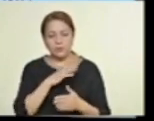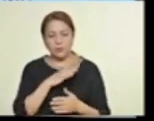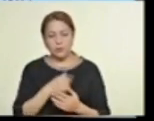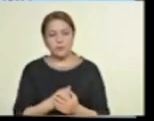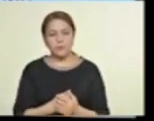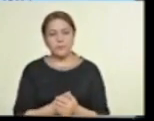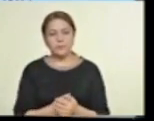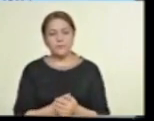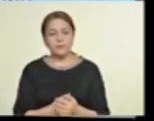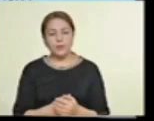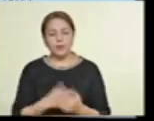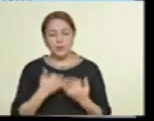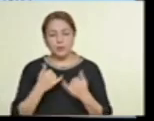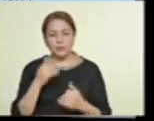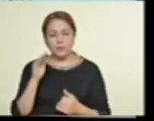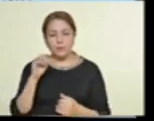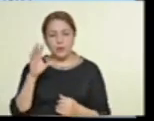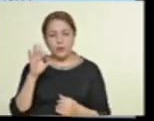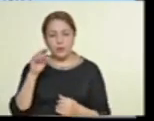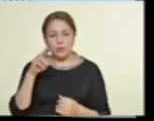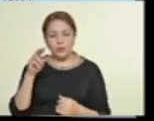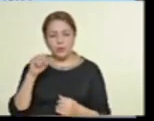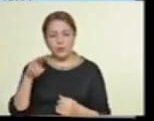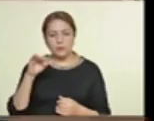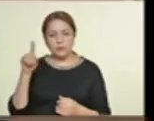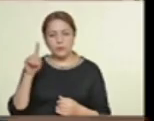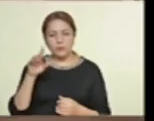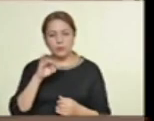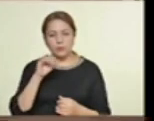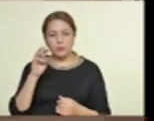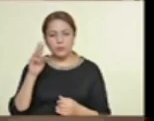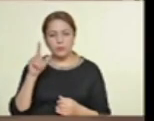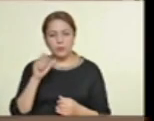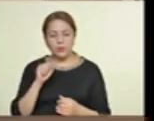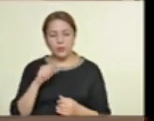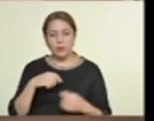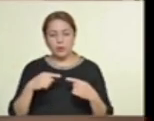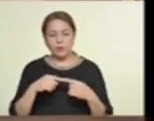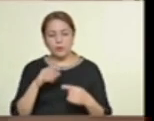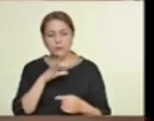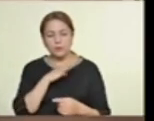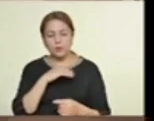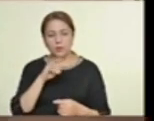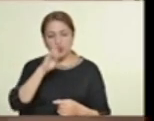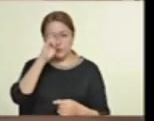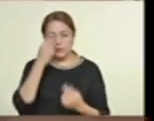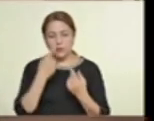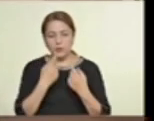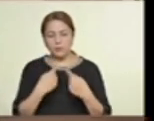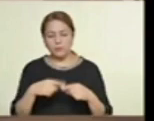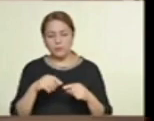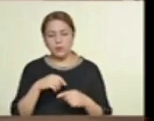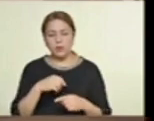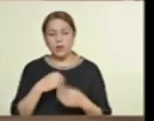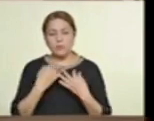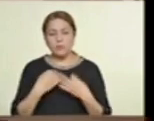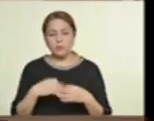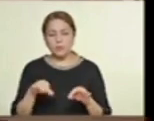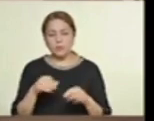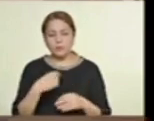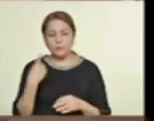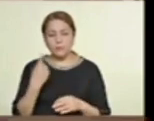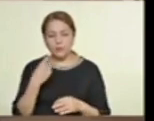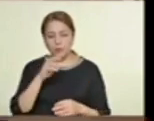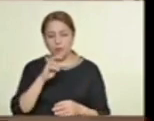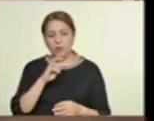endi feodal tuzumga xos bo'lgan davlatlardan tashqari ana shunday mustaqil bir respublikalar ham